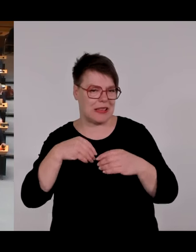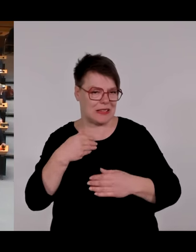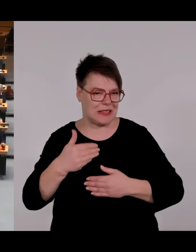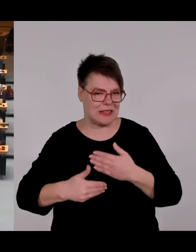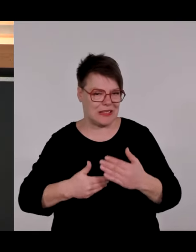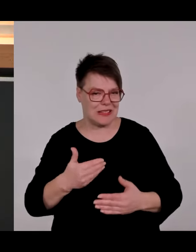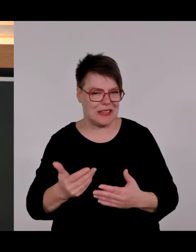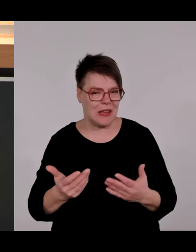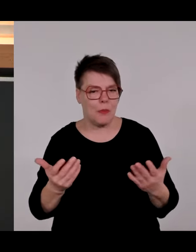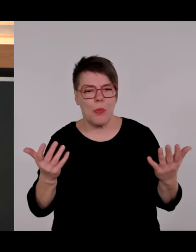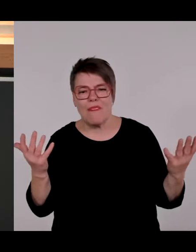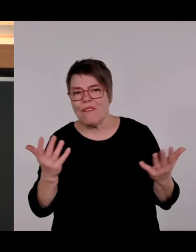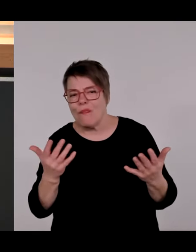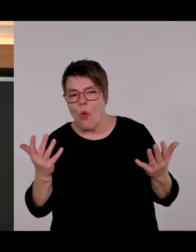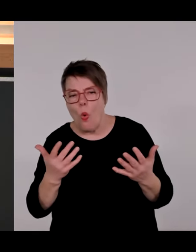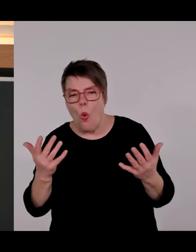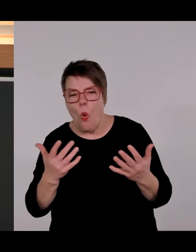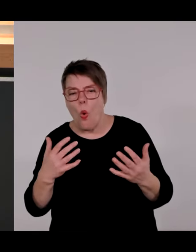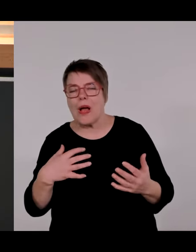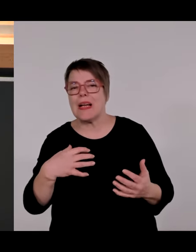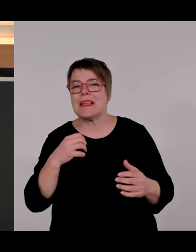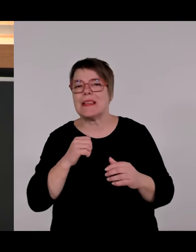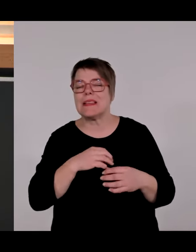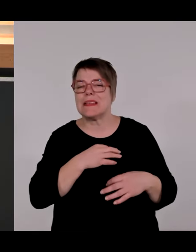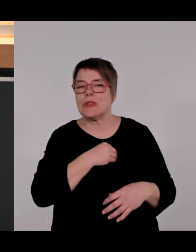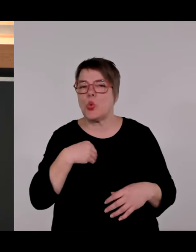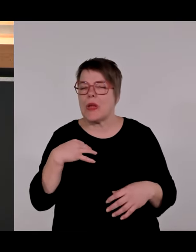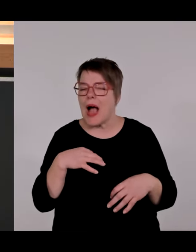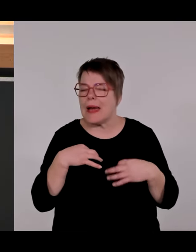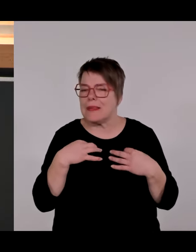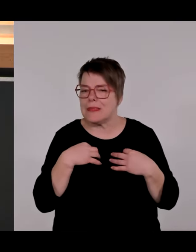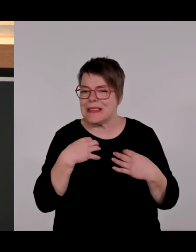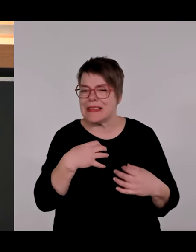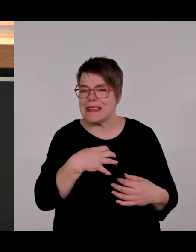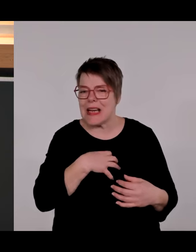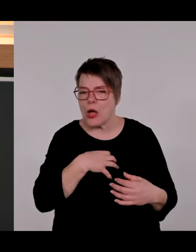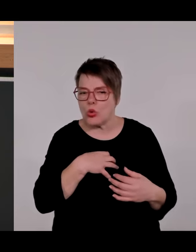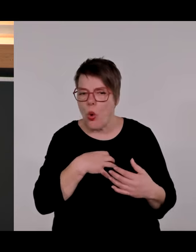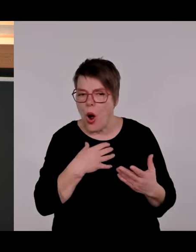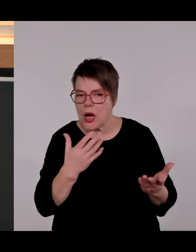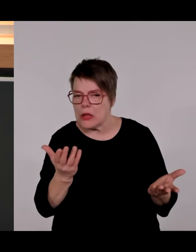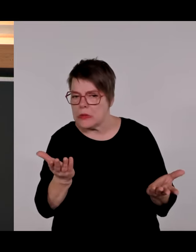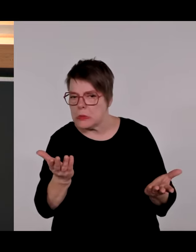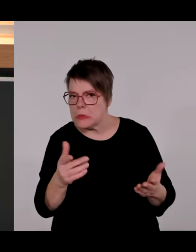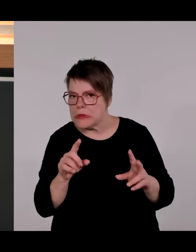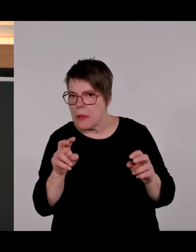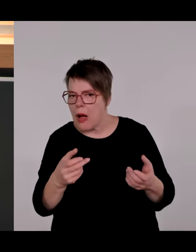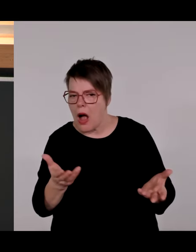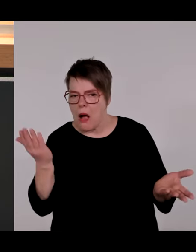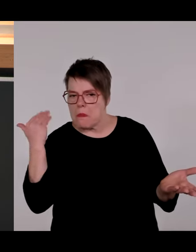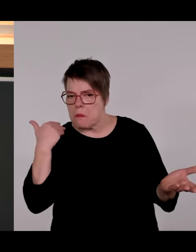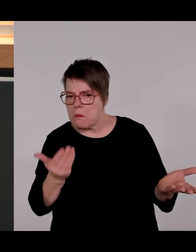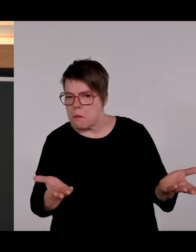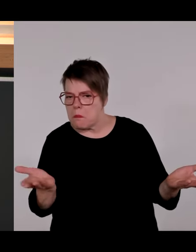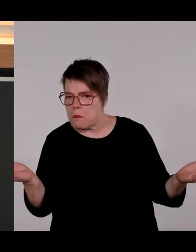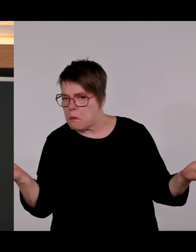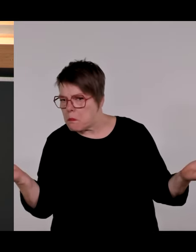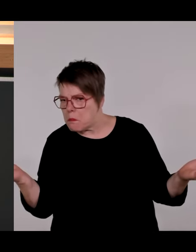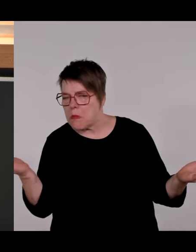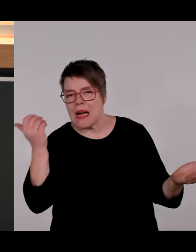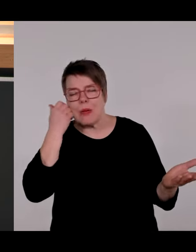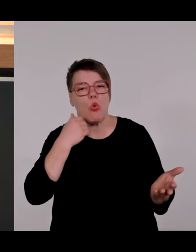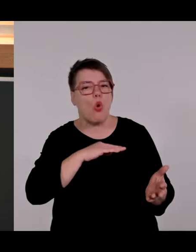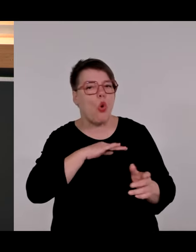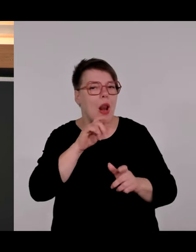Und wenn Sie mir genau zugehört haben bei der Auflistung der Senatsmitglieder, wird Ihnen eines besonders aufgefallen